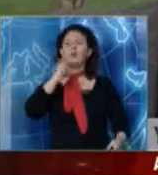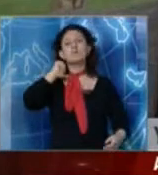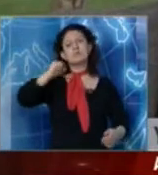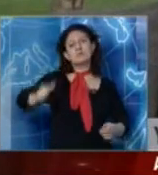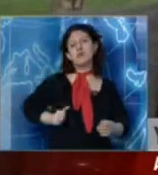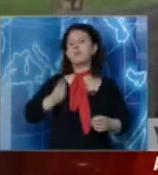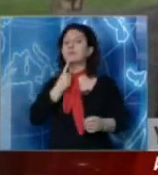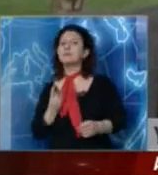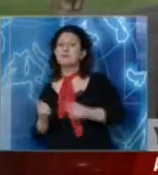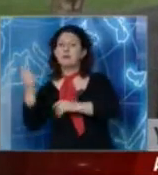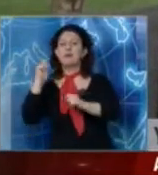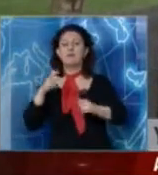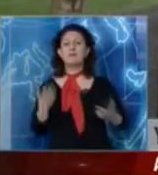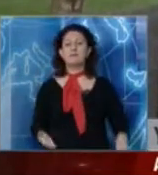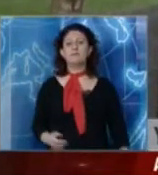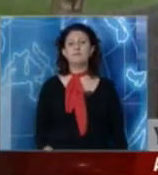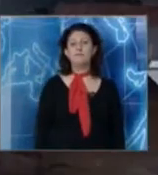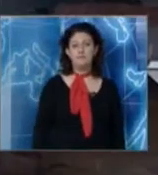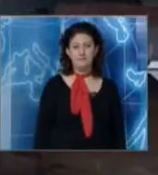Savcılığı'na başvurusunda bulundum.